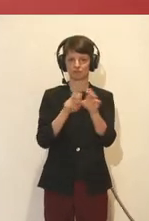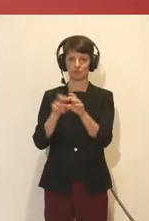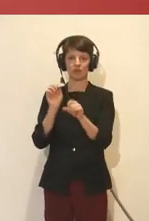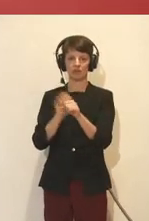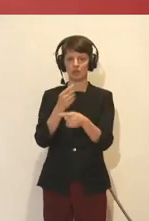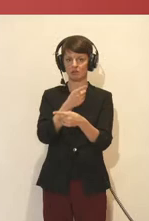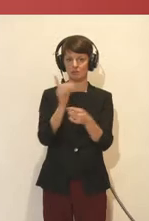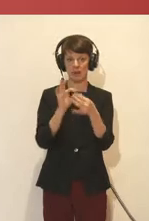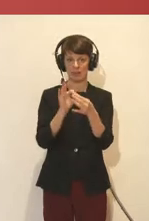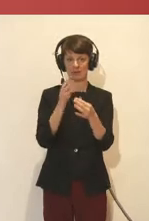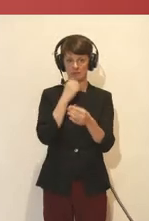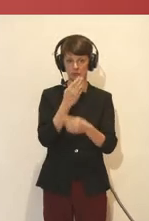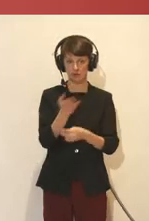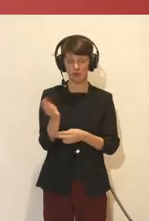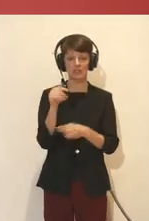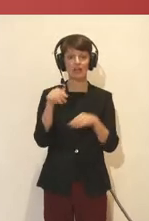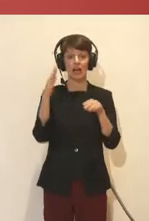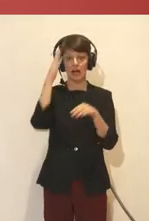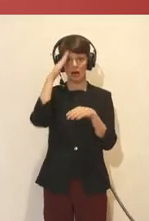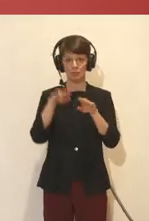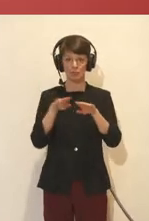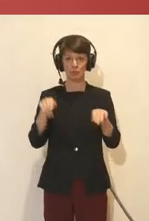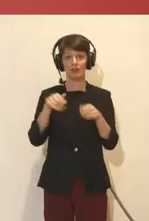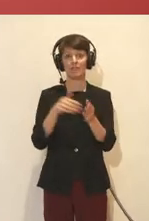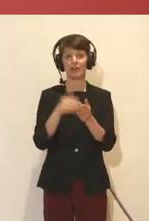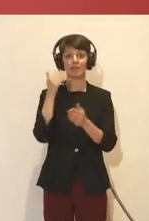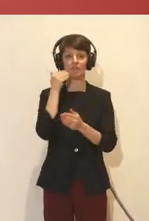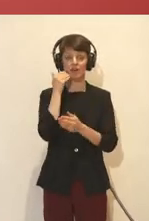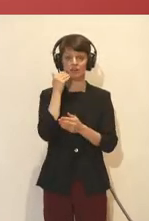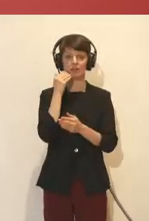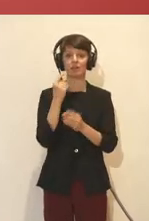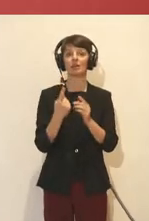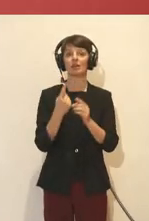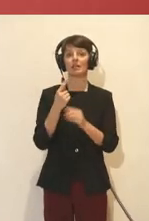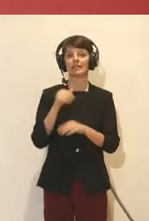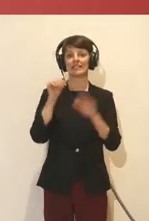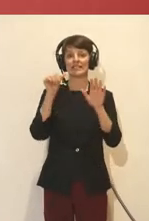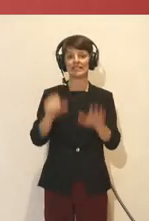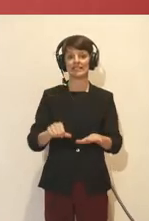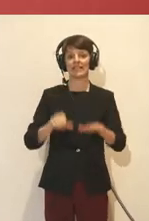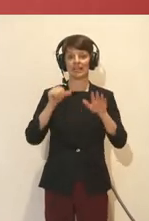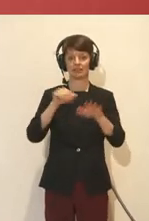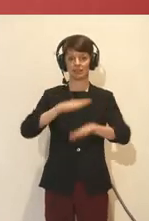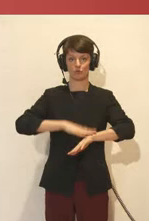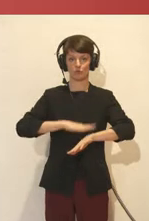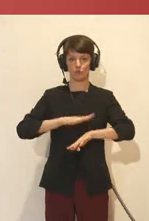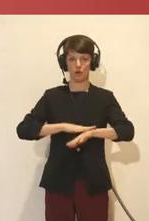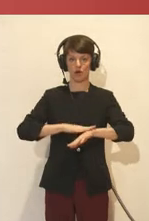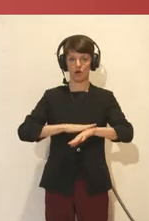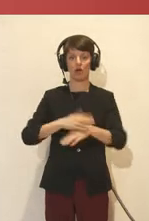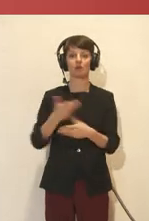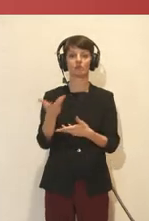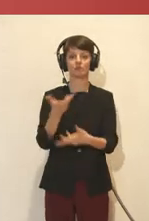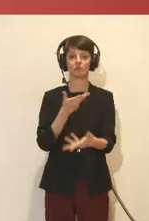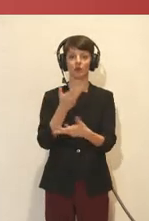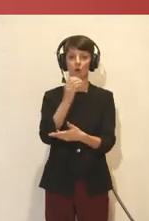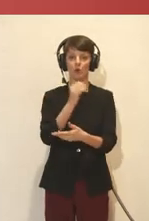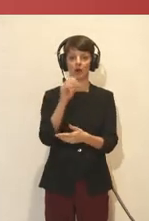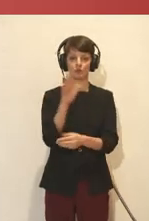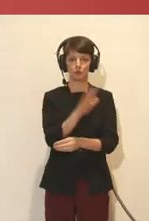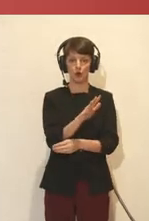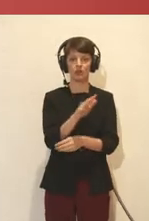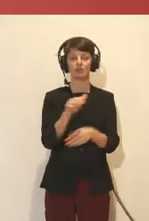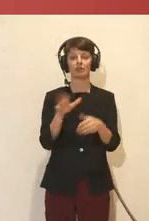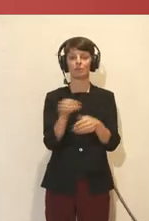und hier auf der hauptbühne geht es dann weiter mit dem highlight um 16 uhr das ist der tag von olaf scholz